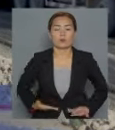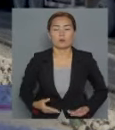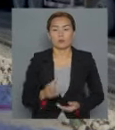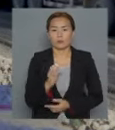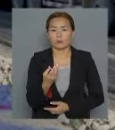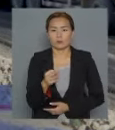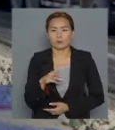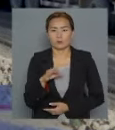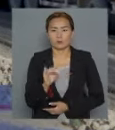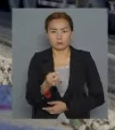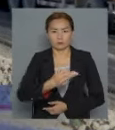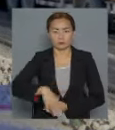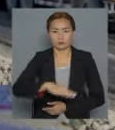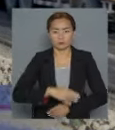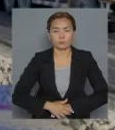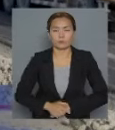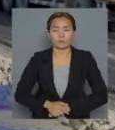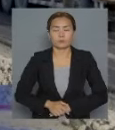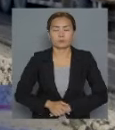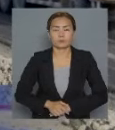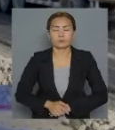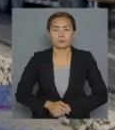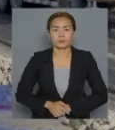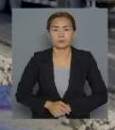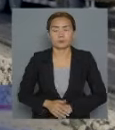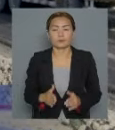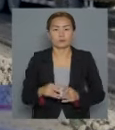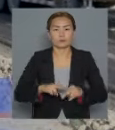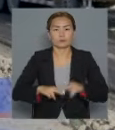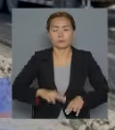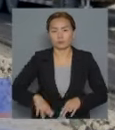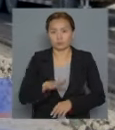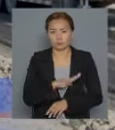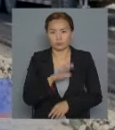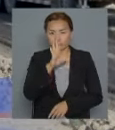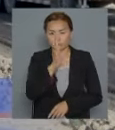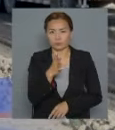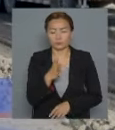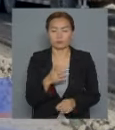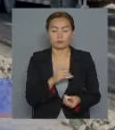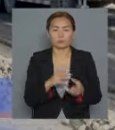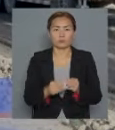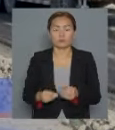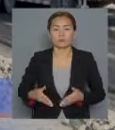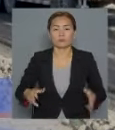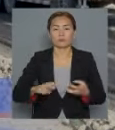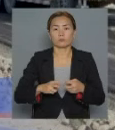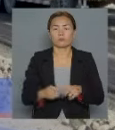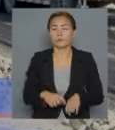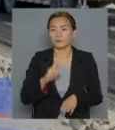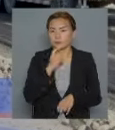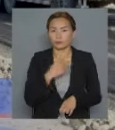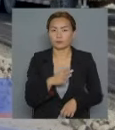ауданының енді осы жерде тұрып жатқан үй салып алдық. 5-6 жылдай болып қалды, енді кішкене жол мәселесі кішкене қиындап